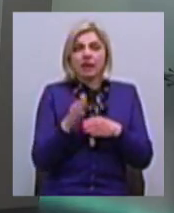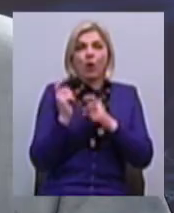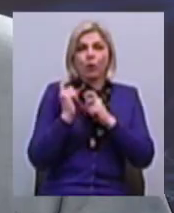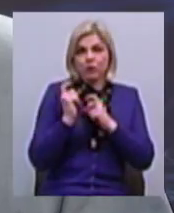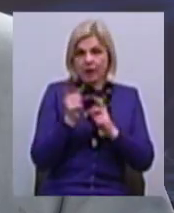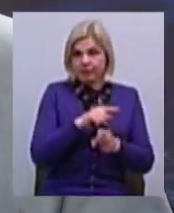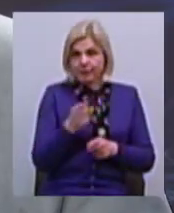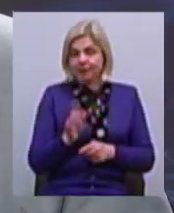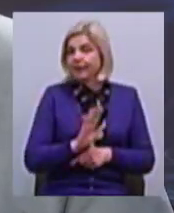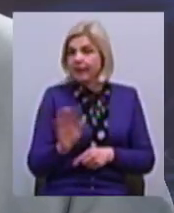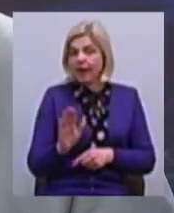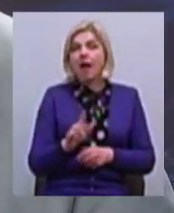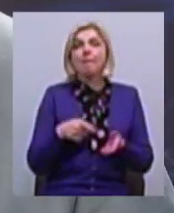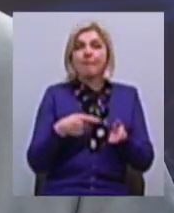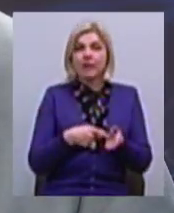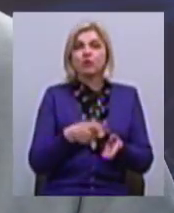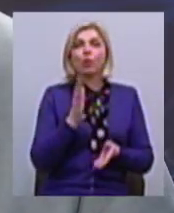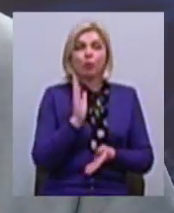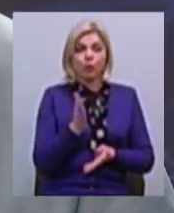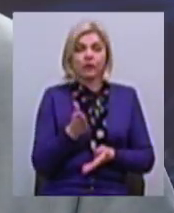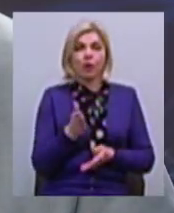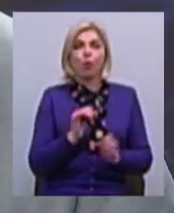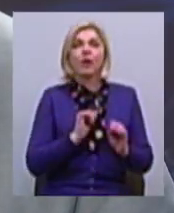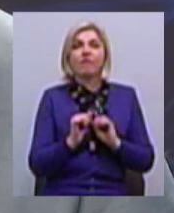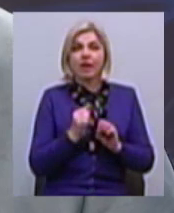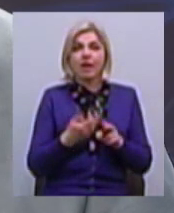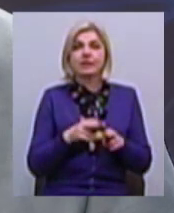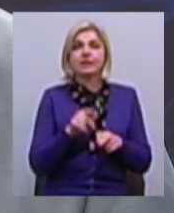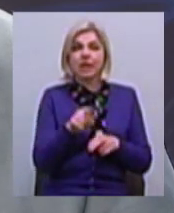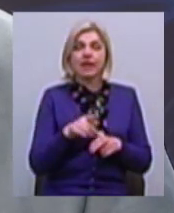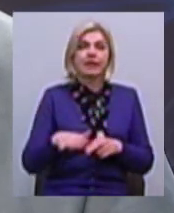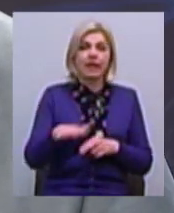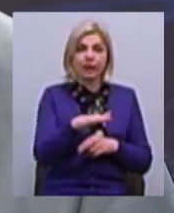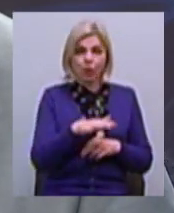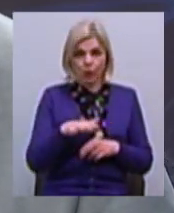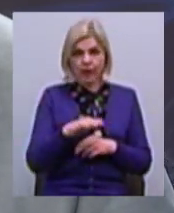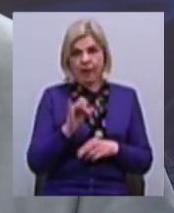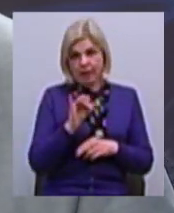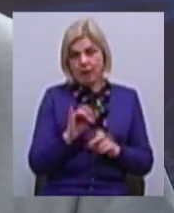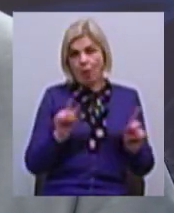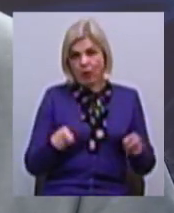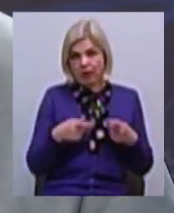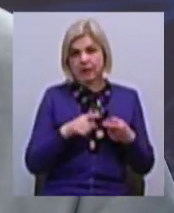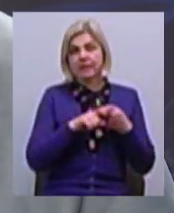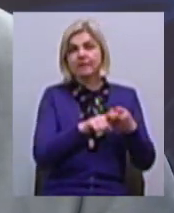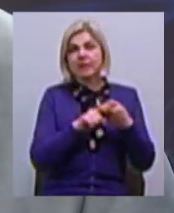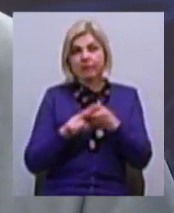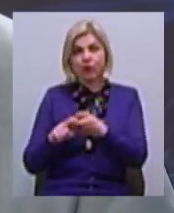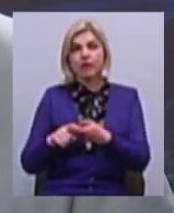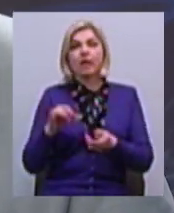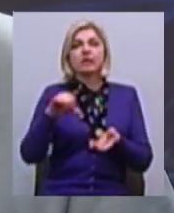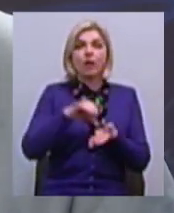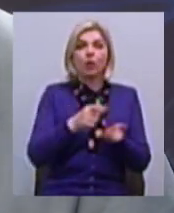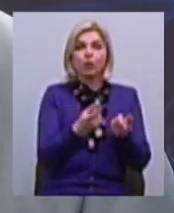що місто буде управляти цією територією і організовувати взаємодію, між залучати